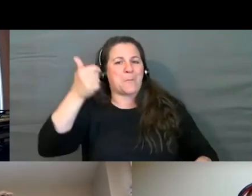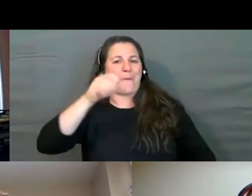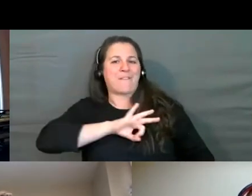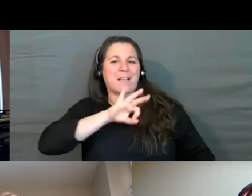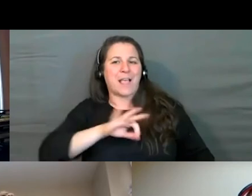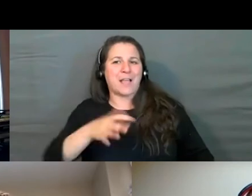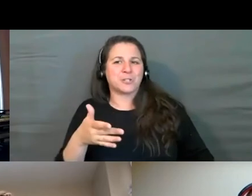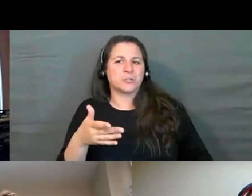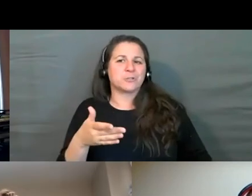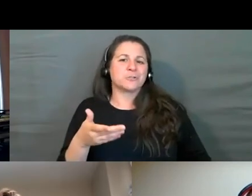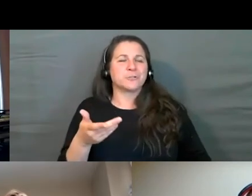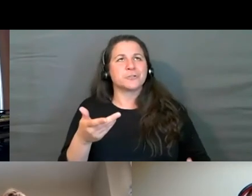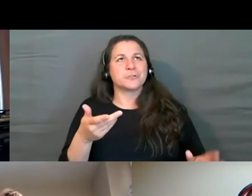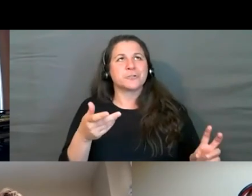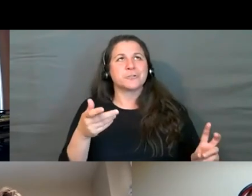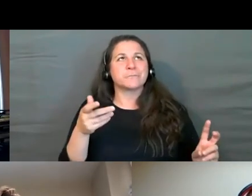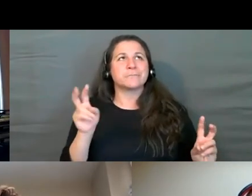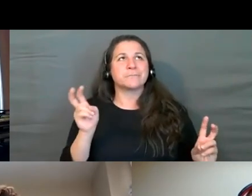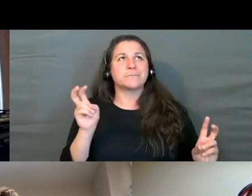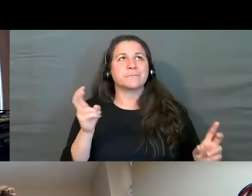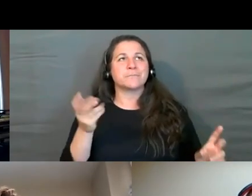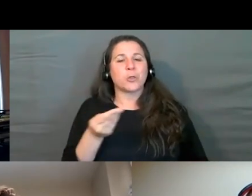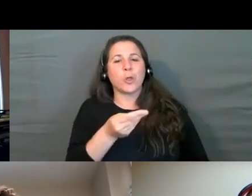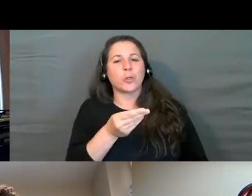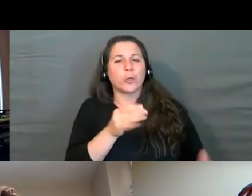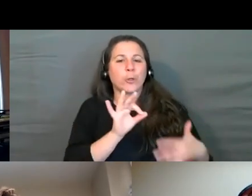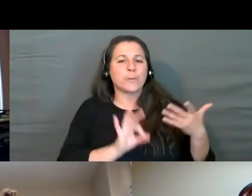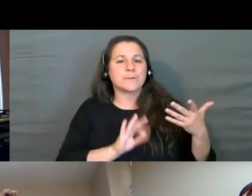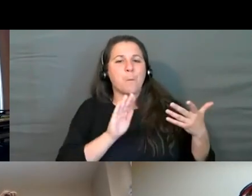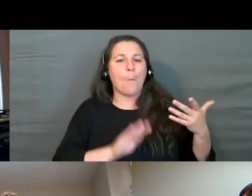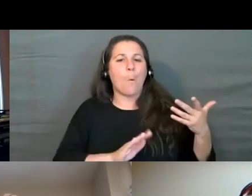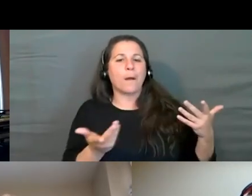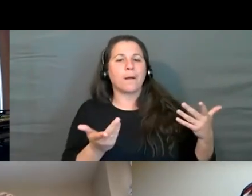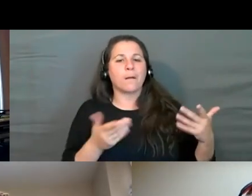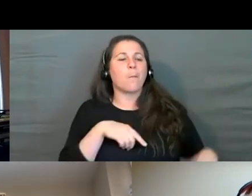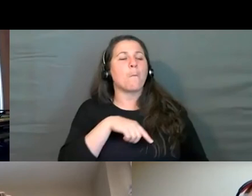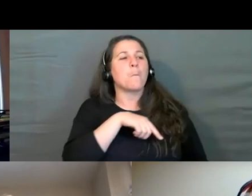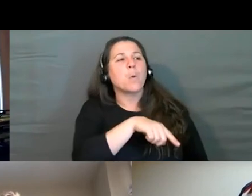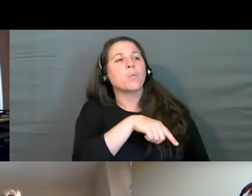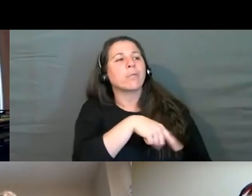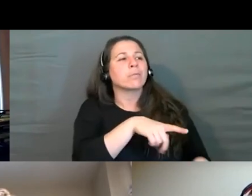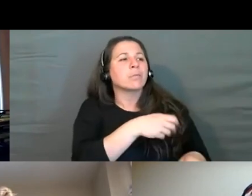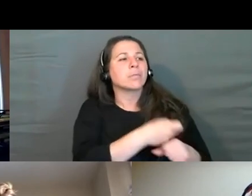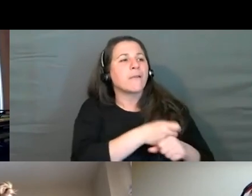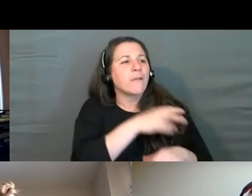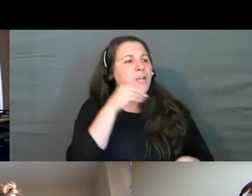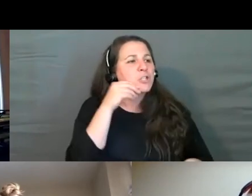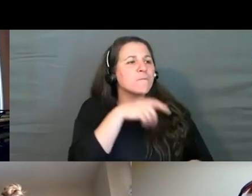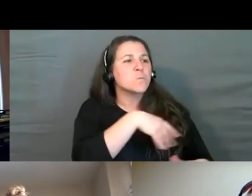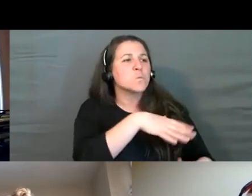des conditions un peu moins bonne peut-être, en se disant, là, telle personne, elle va être chez elle. Ça s'est